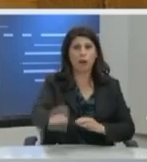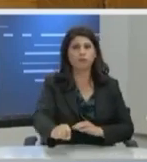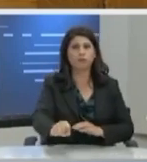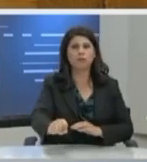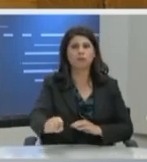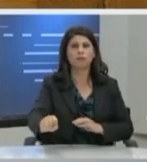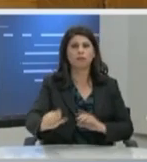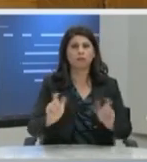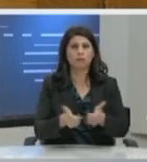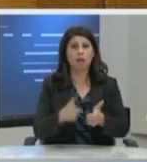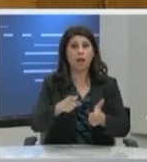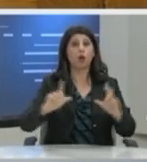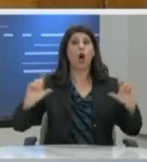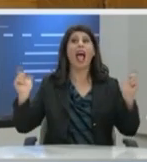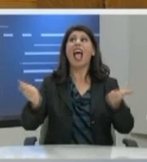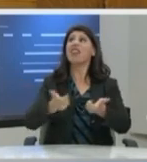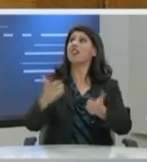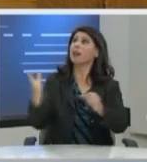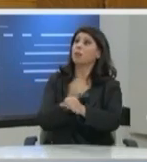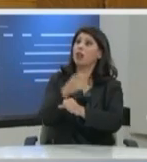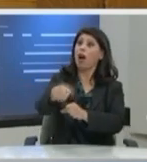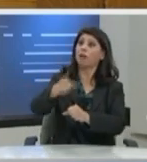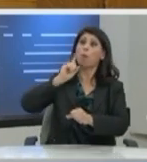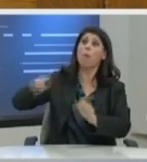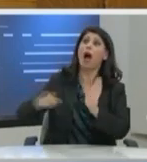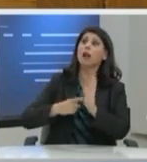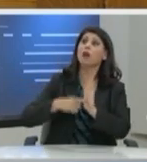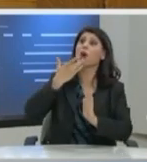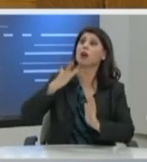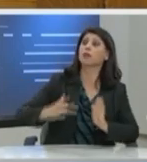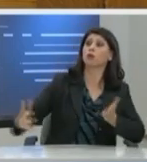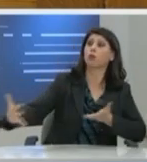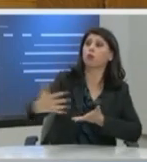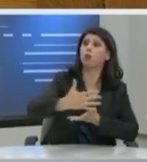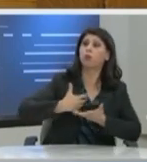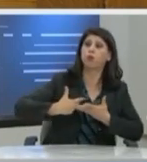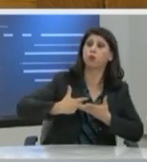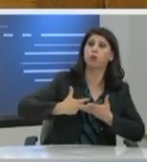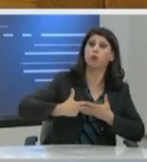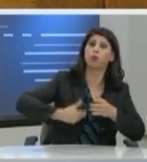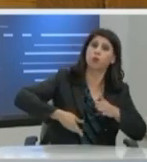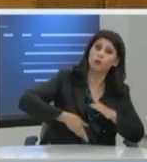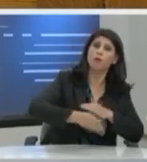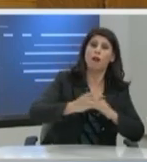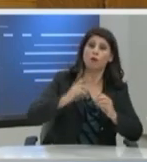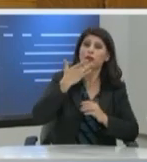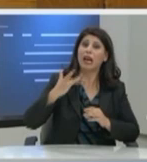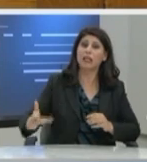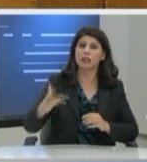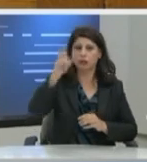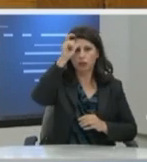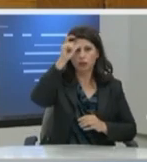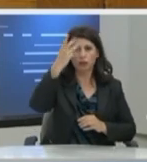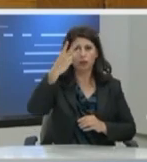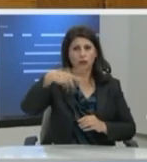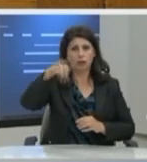Και παρουσιάστηκε ως εθνική επιτυχία, ότι συλλάβαμε ένα λαθρέμπορο. Μετά από δύο μέρες, τρεις,